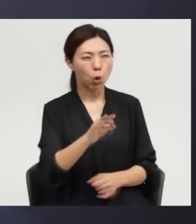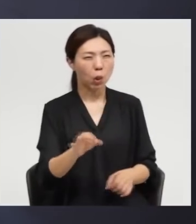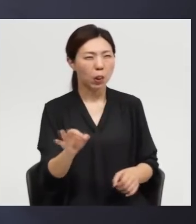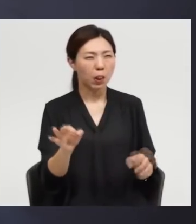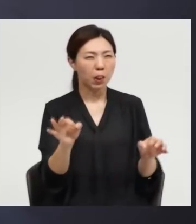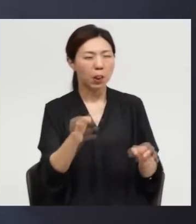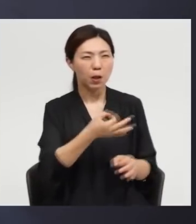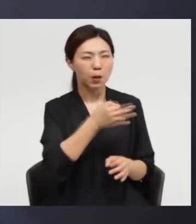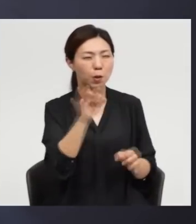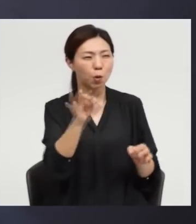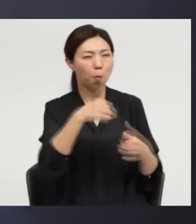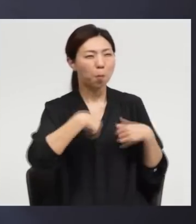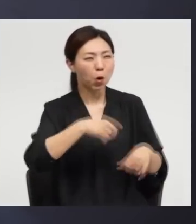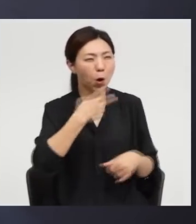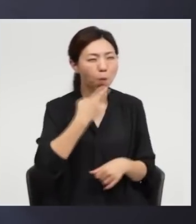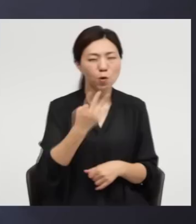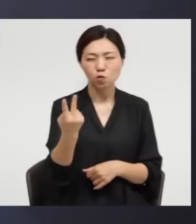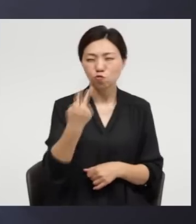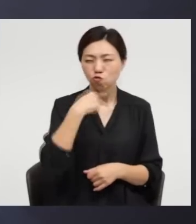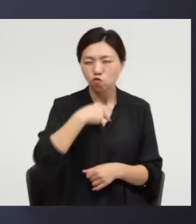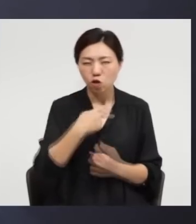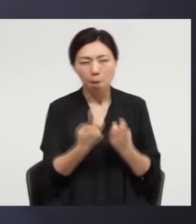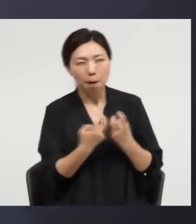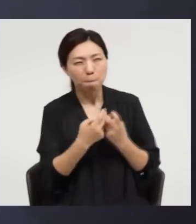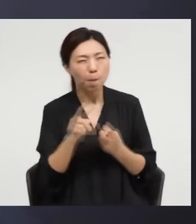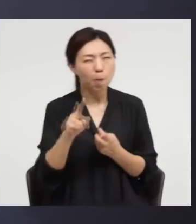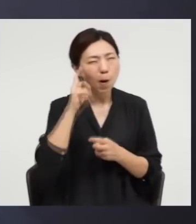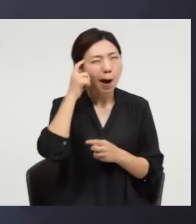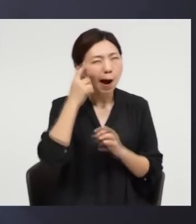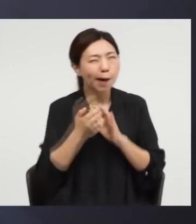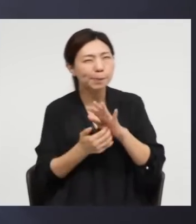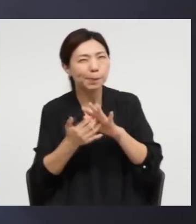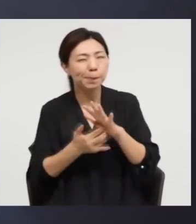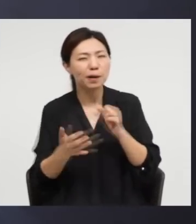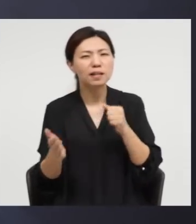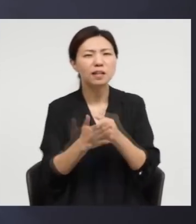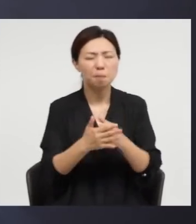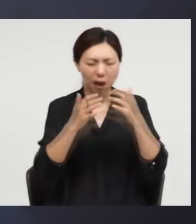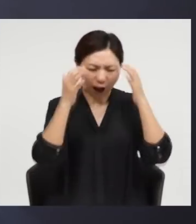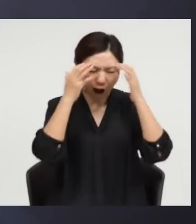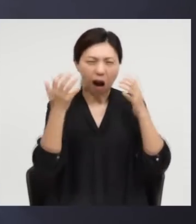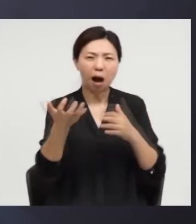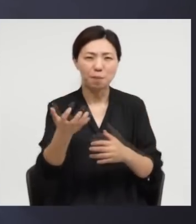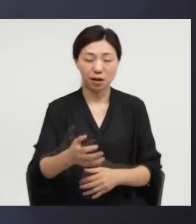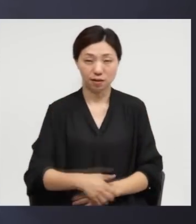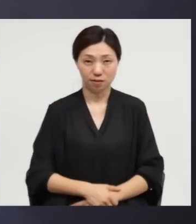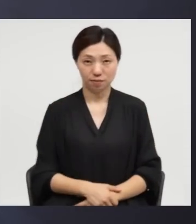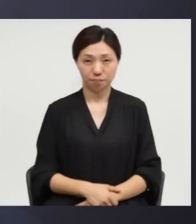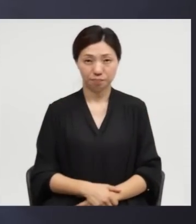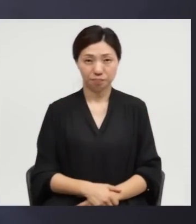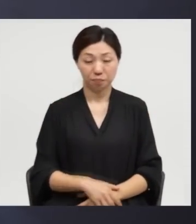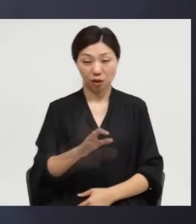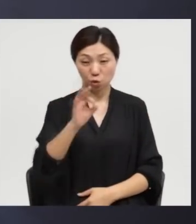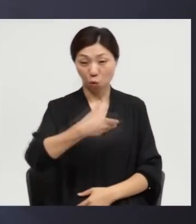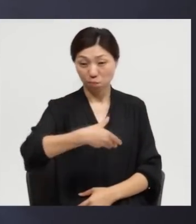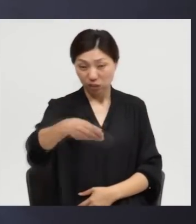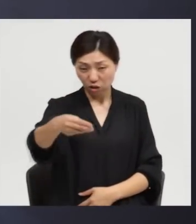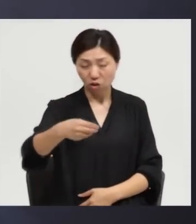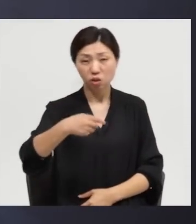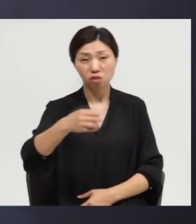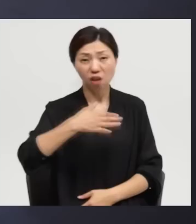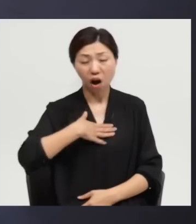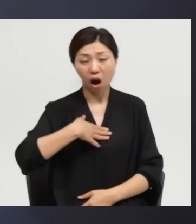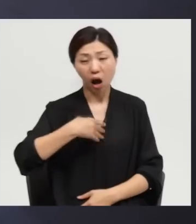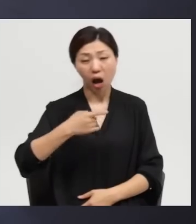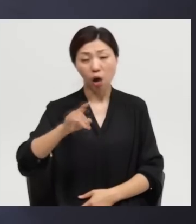이런 잔머리를 굴리기 때문에 이게 고민이 되거든요. 그러니까 이거 돈을 주면 돌려받기가 좀 어렵겠다